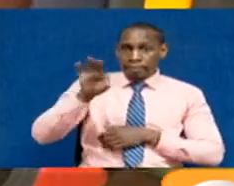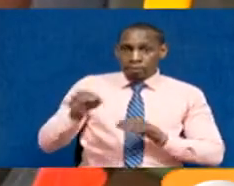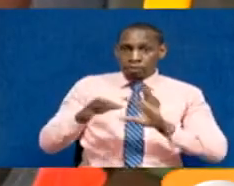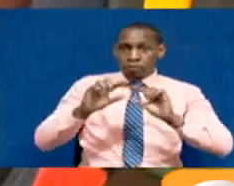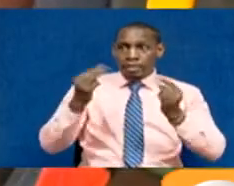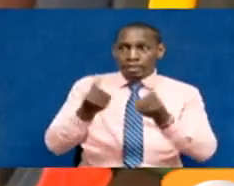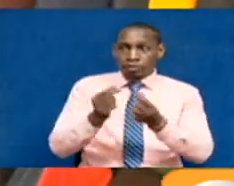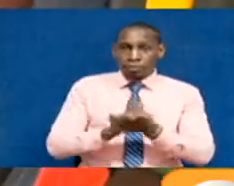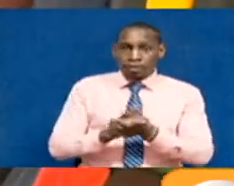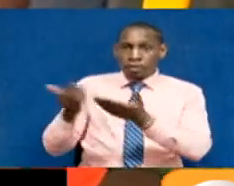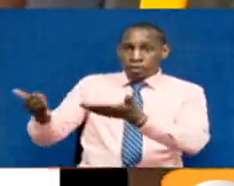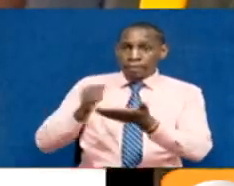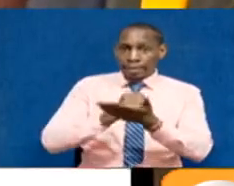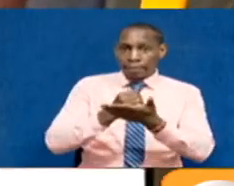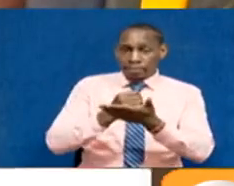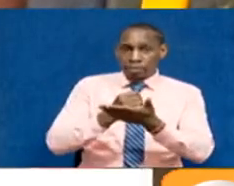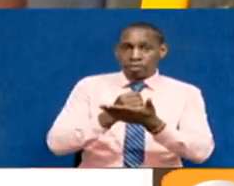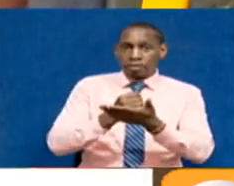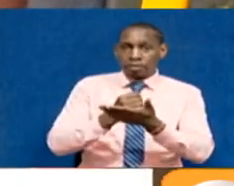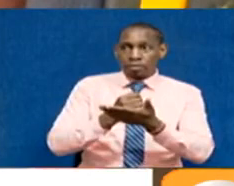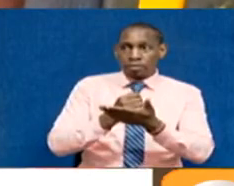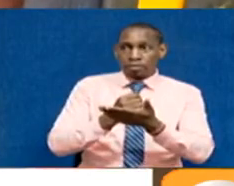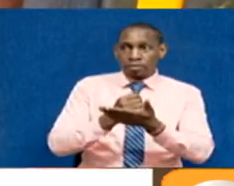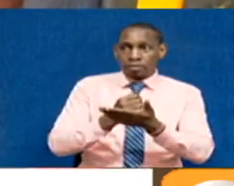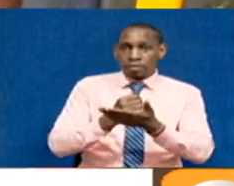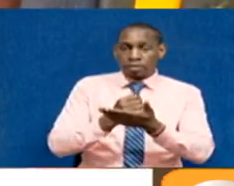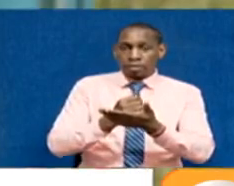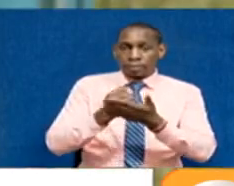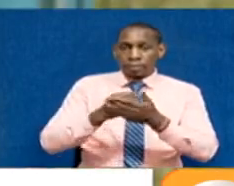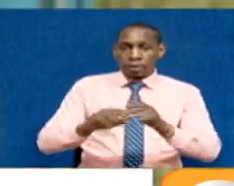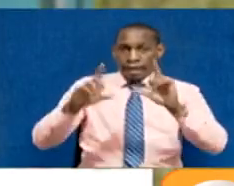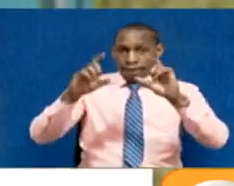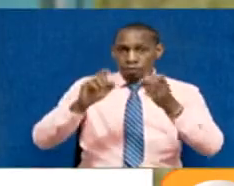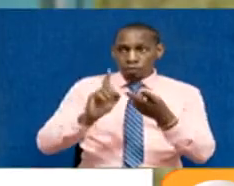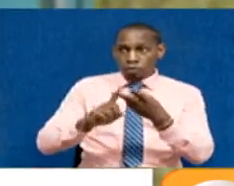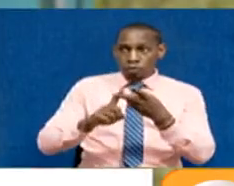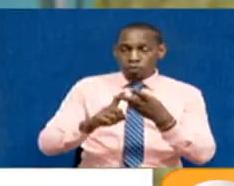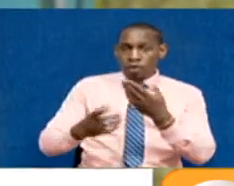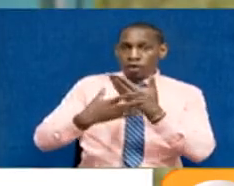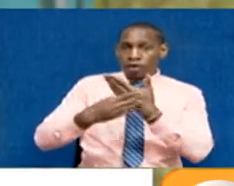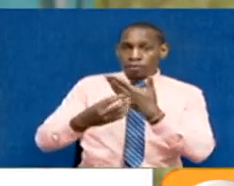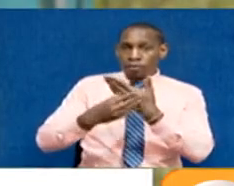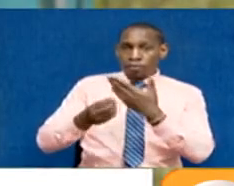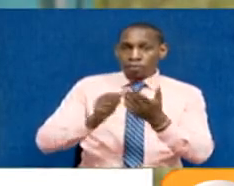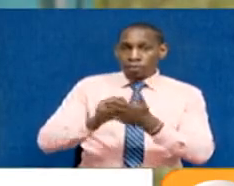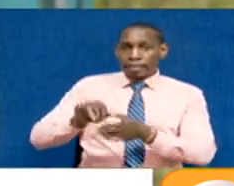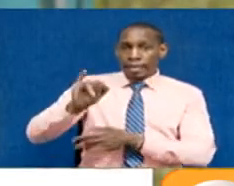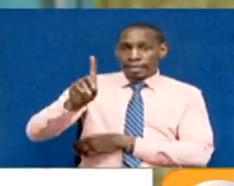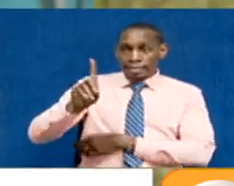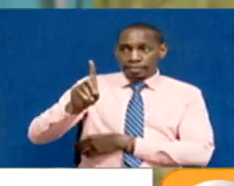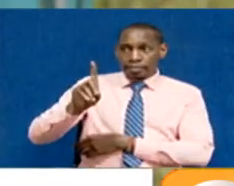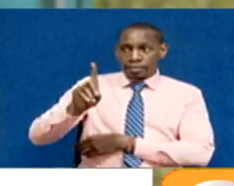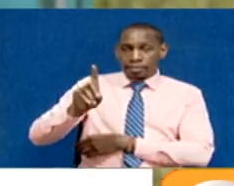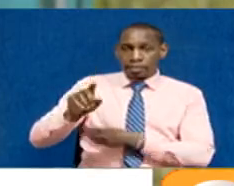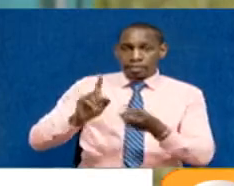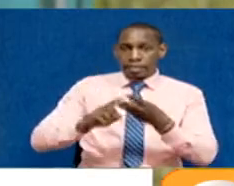yake. Wanaleta passport yako, ya passport photo, analeta photocopy of your ID na